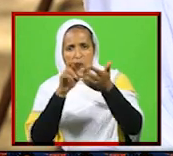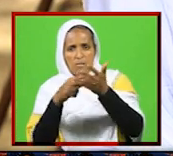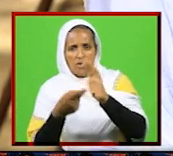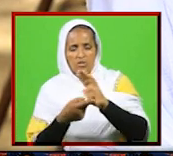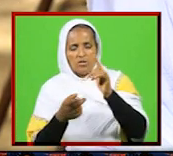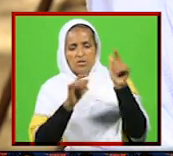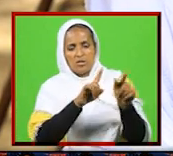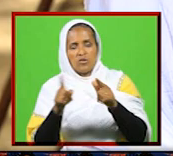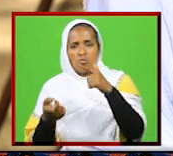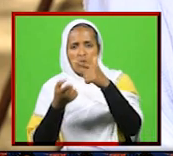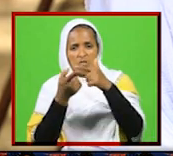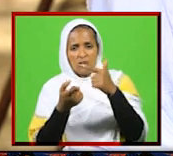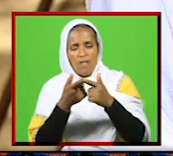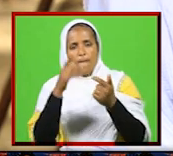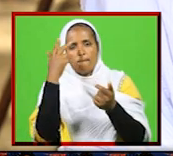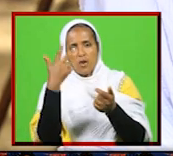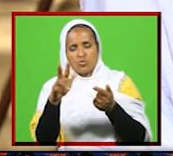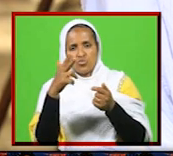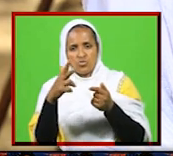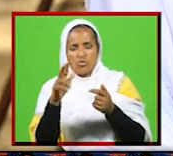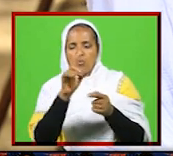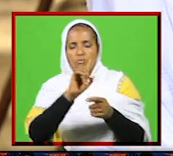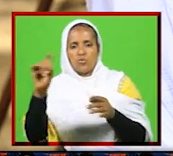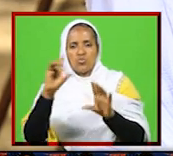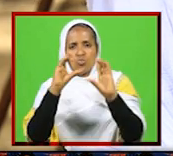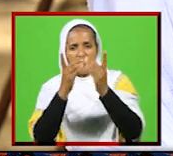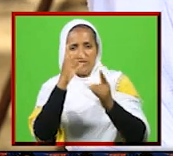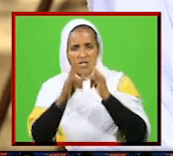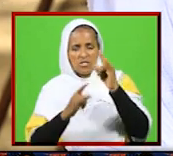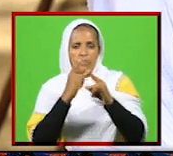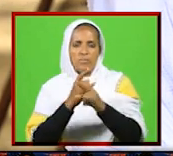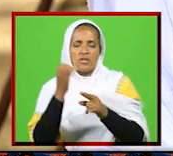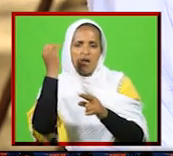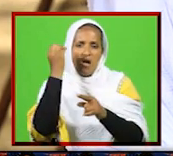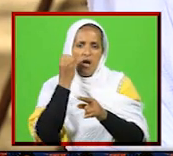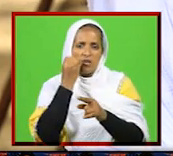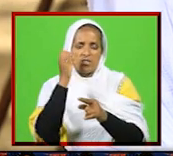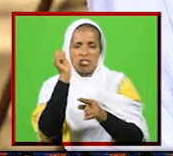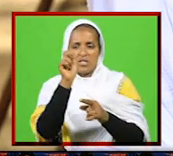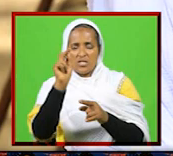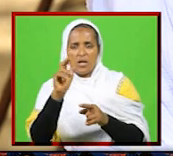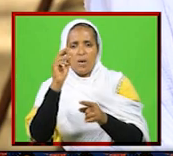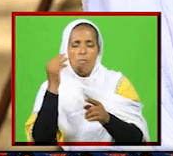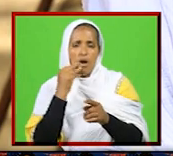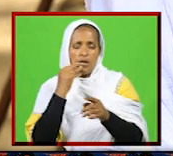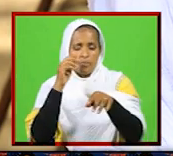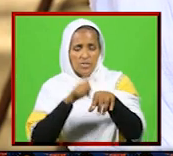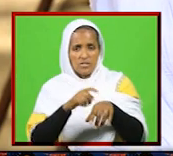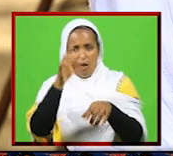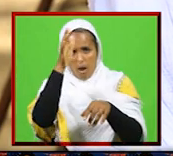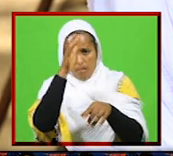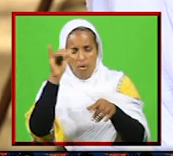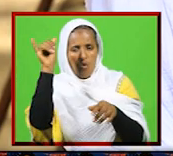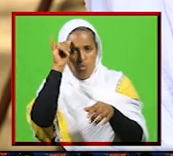እንደ ሁለተኛ ማለት ነው እንደ ሁለተኛ በ13ኛው መቶ ክፍለ ዘመን በአጼ በእደ ማርያም